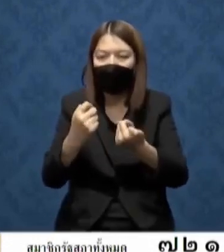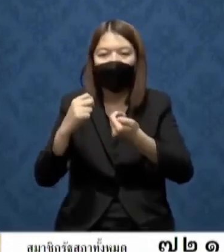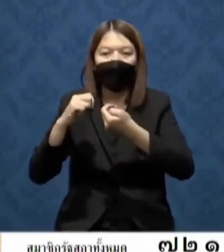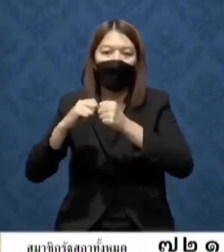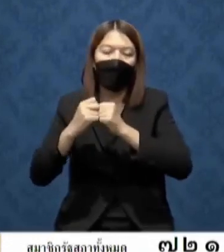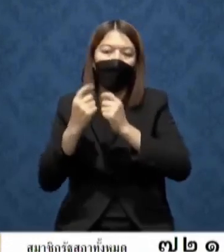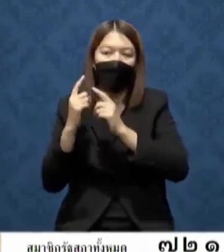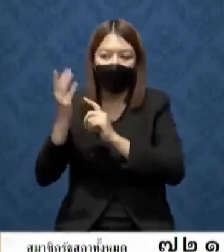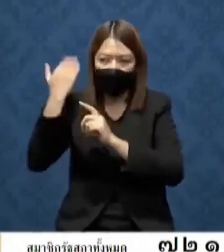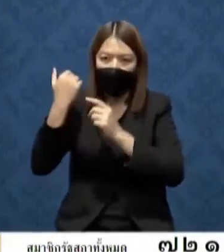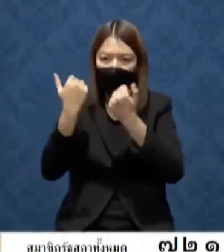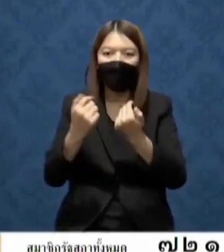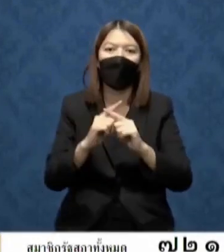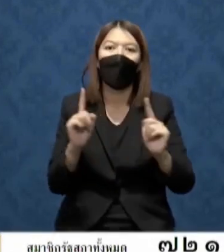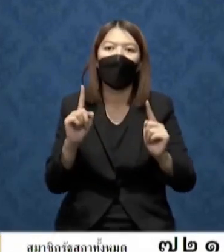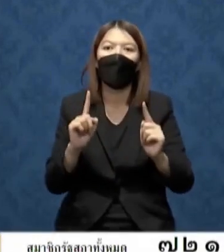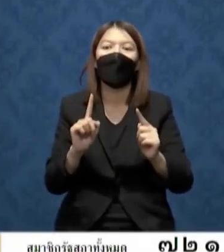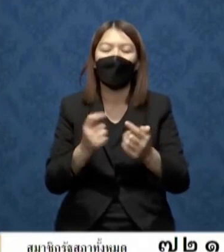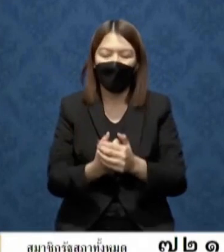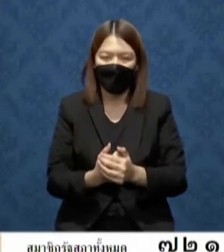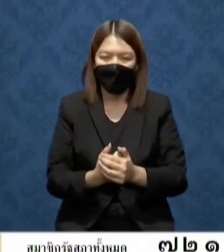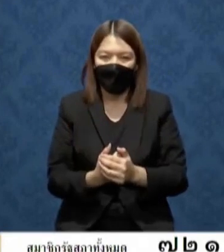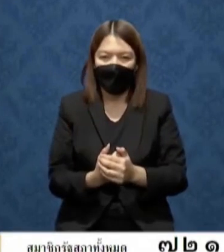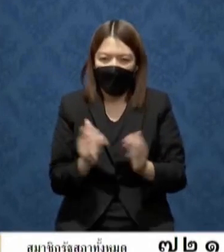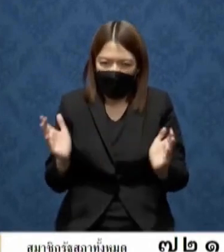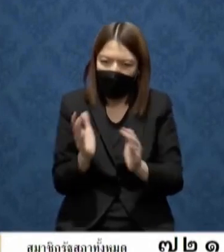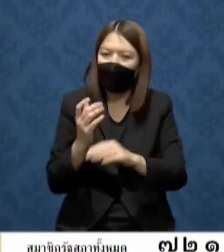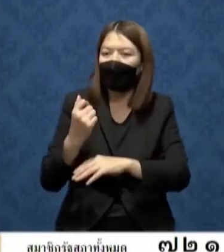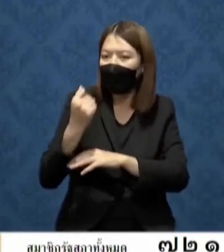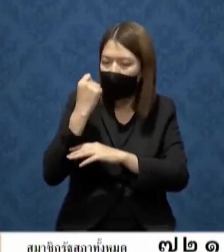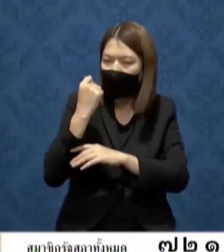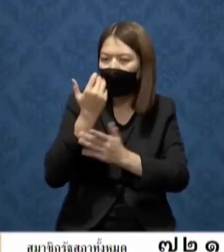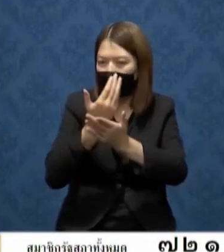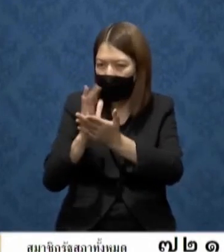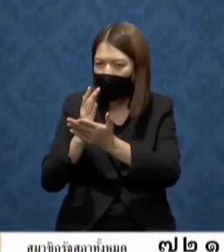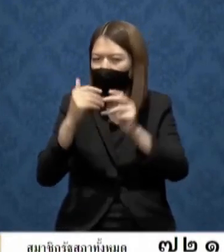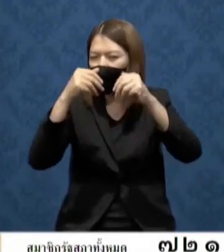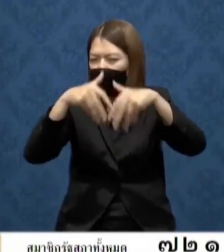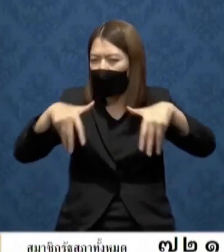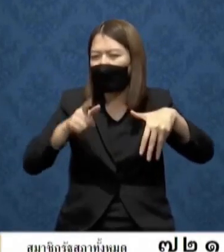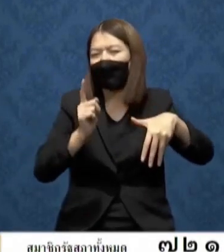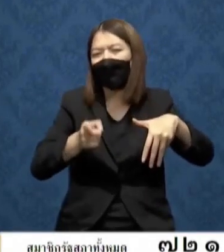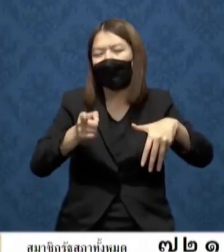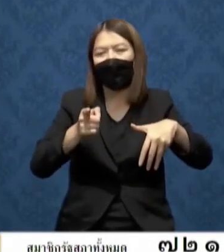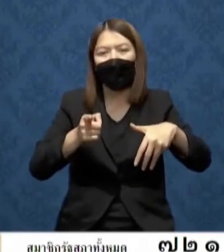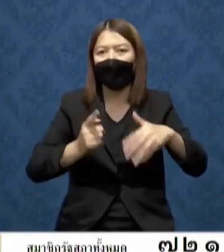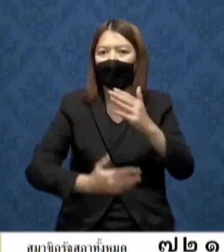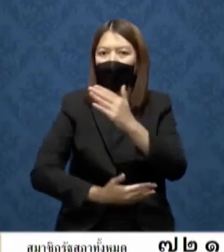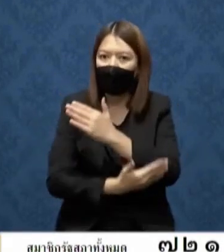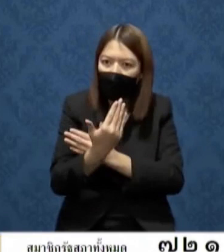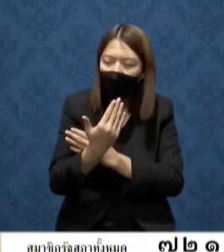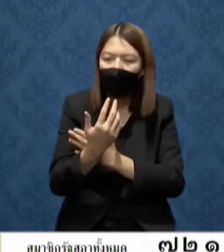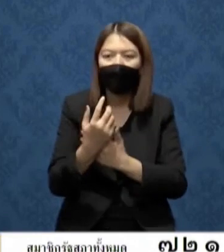พคจิแลเราต้องตอบมากกว่าวาถาเกิดกระชับอำนาจ แล้วโงไว้ ชโคงสร้างแบบนี้ประเทศไทยจะผ่านโอกาส